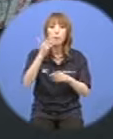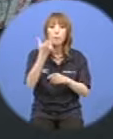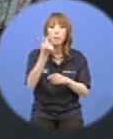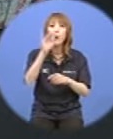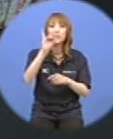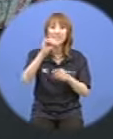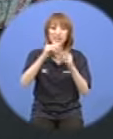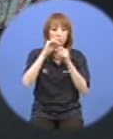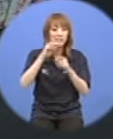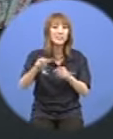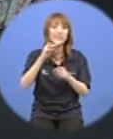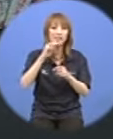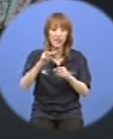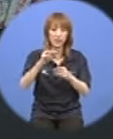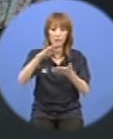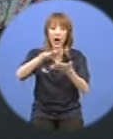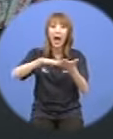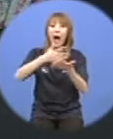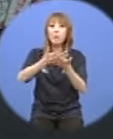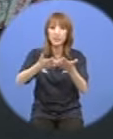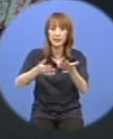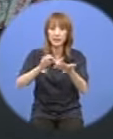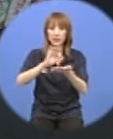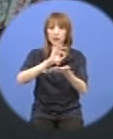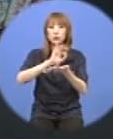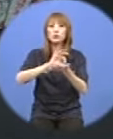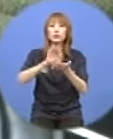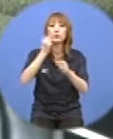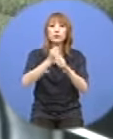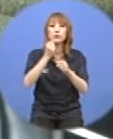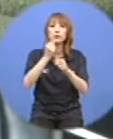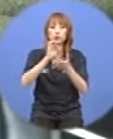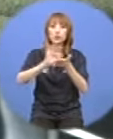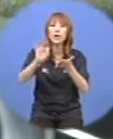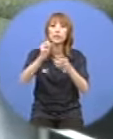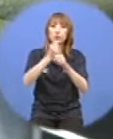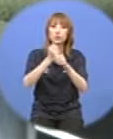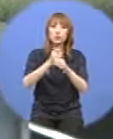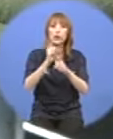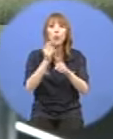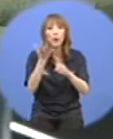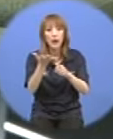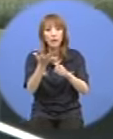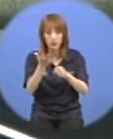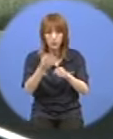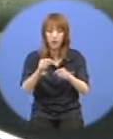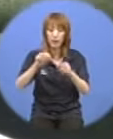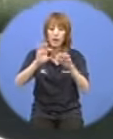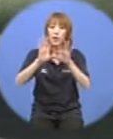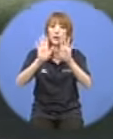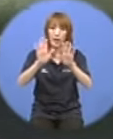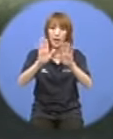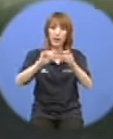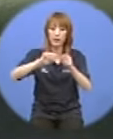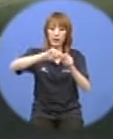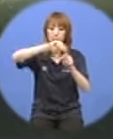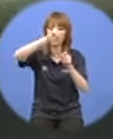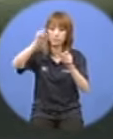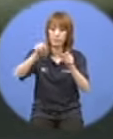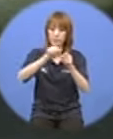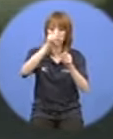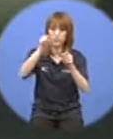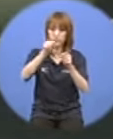と。 網ですか、はい、はい、 でだから手で巻いたものを餅焼き用の網に乗せて、はい、で乾